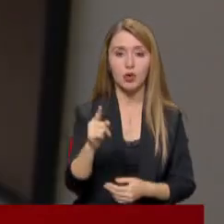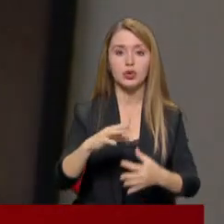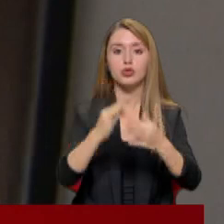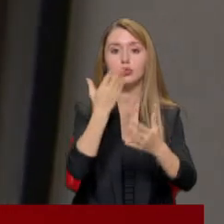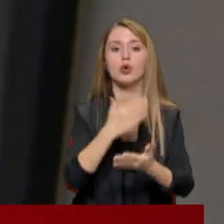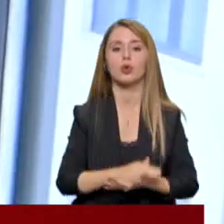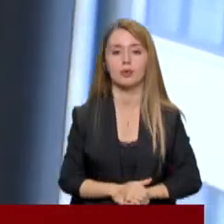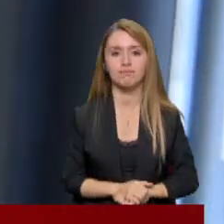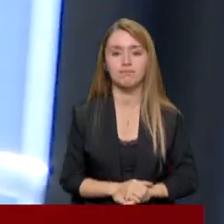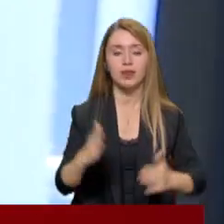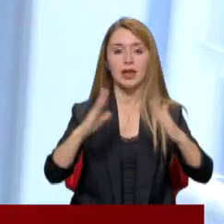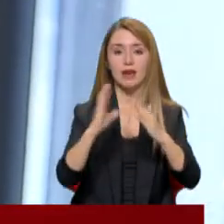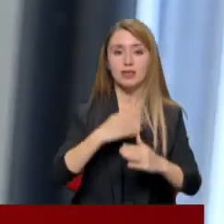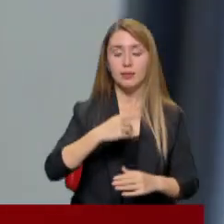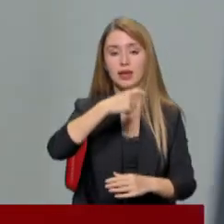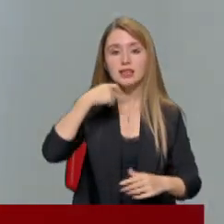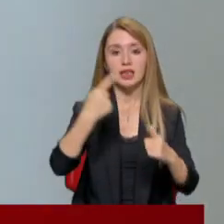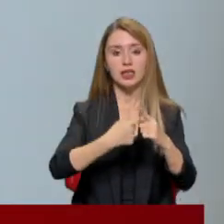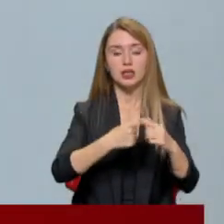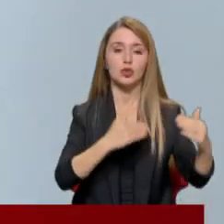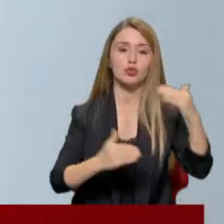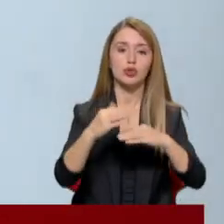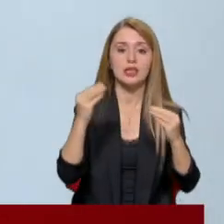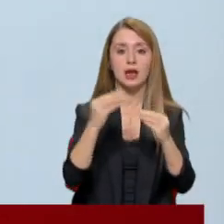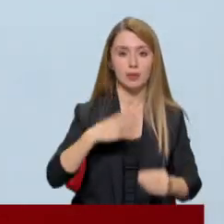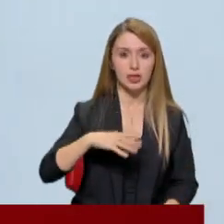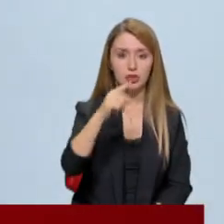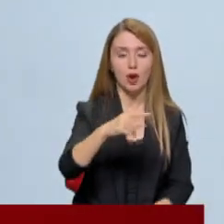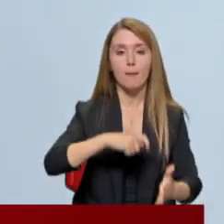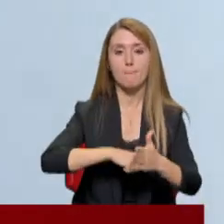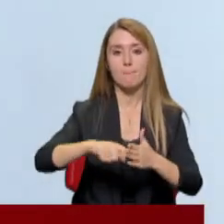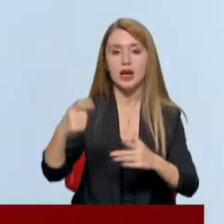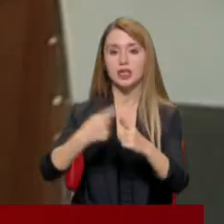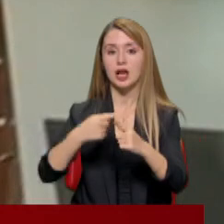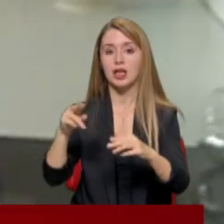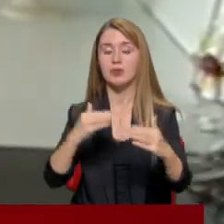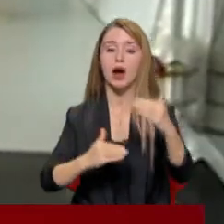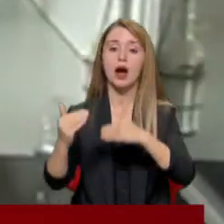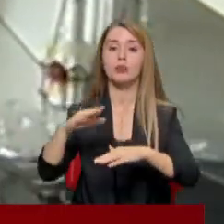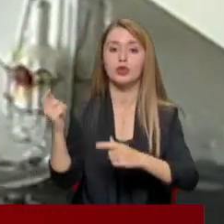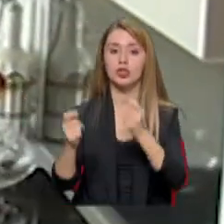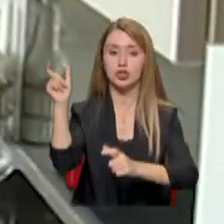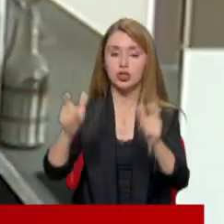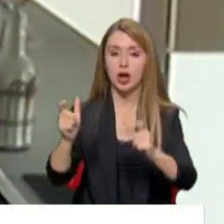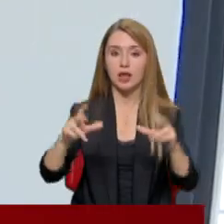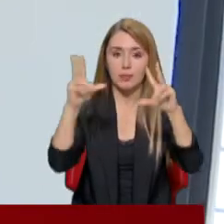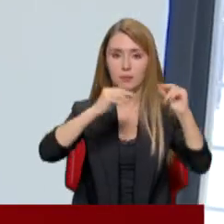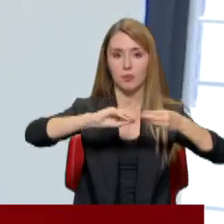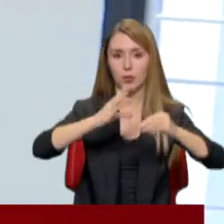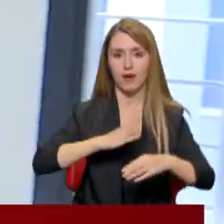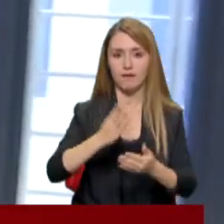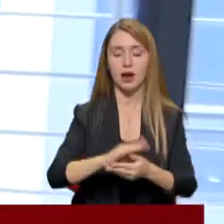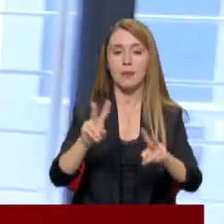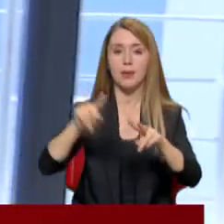çare olmadı Ev sahipleri kiracılara yüksek zam baskısı yaparken maaşı kiralar kadar artmayan çalışanların barınma sorunu Katlanıyor